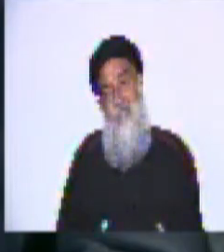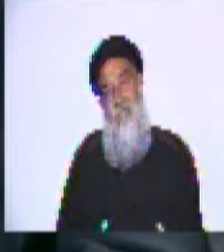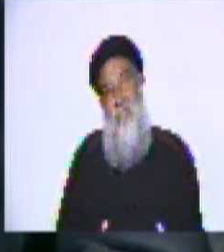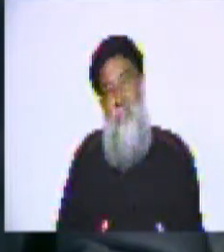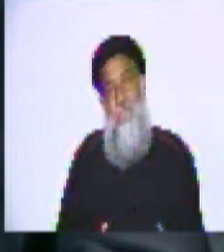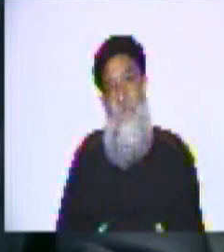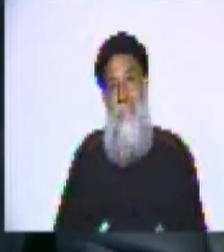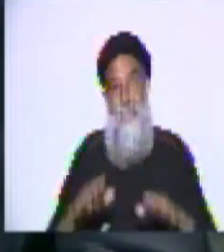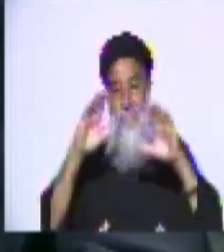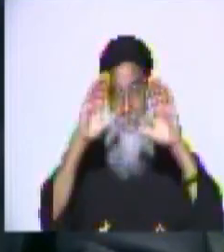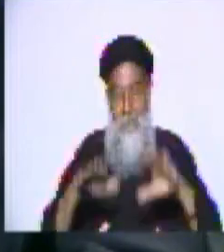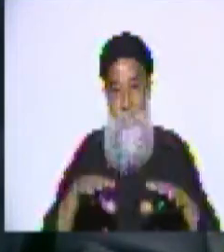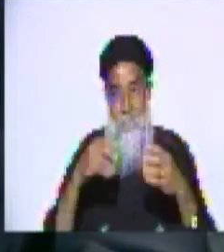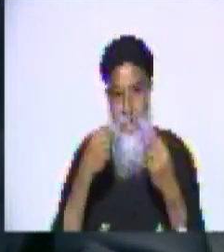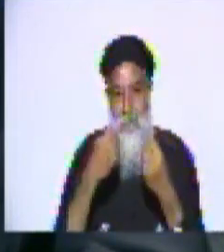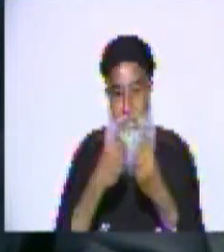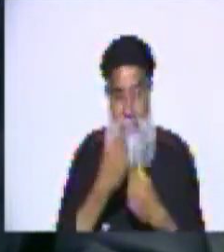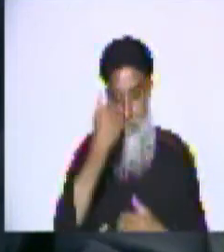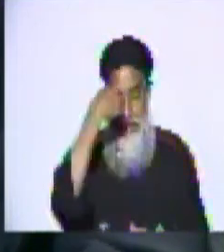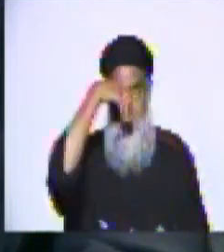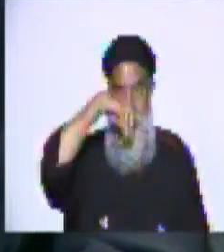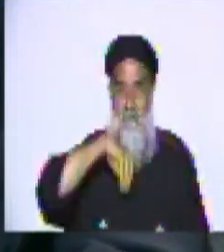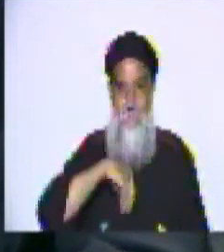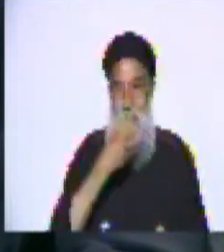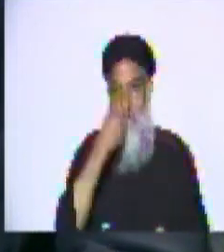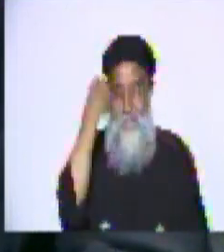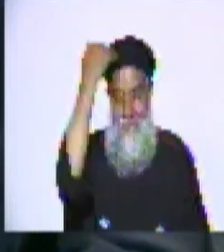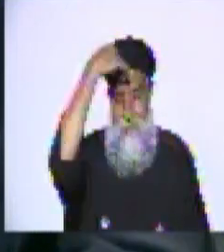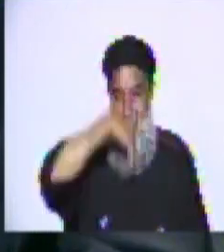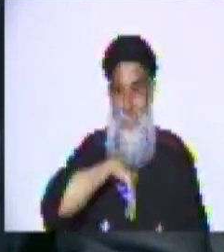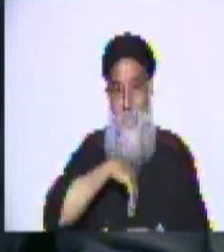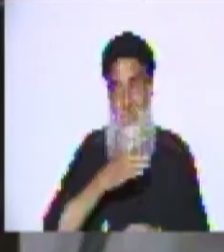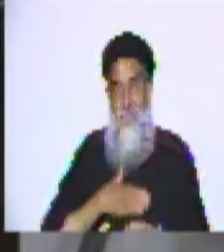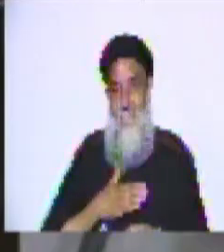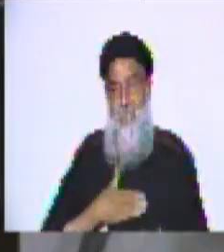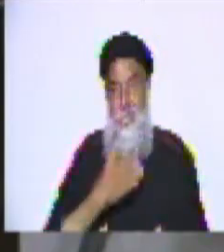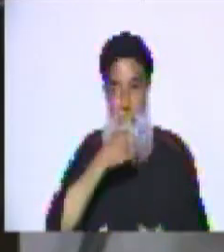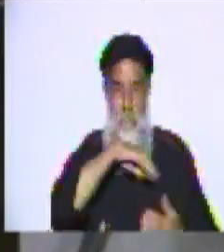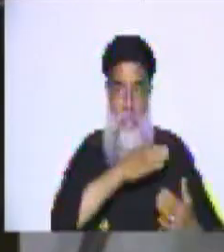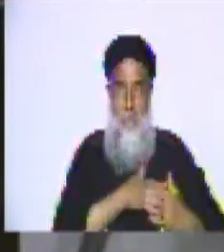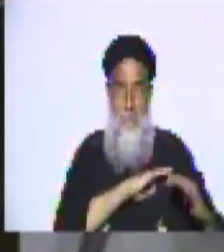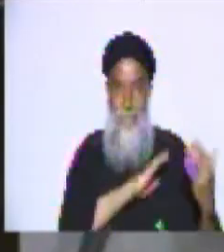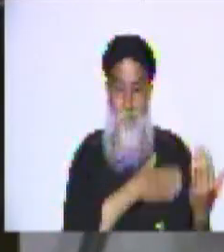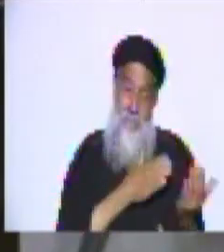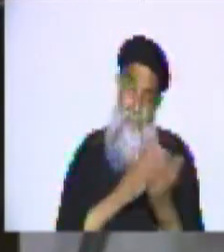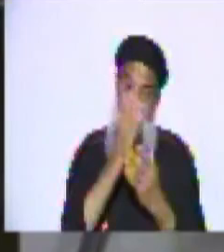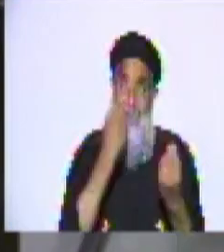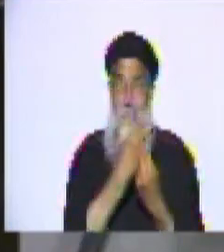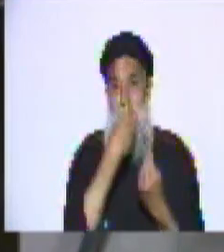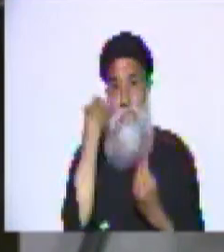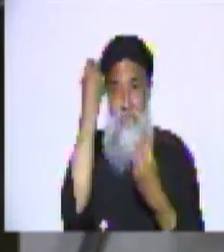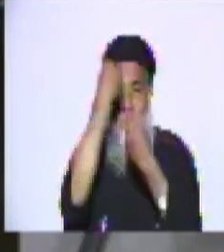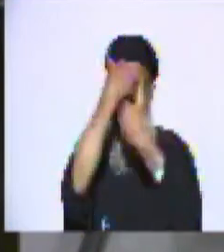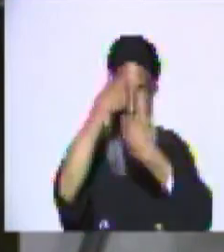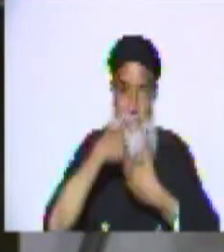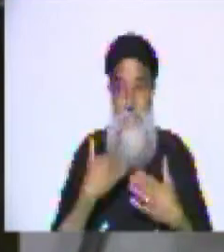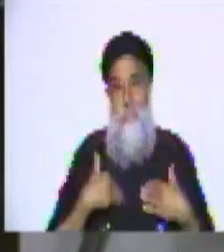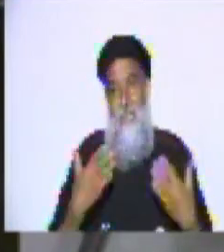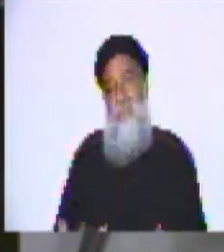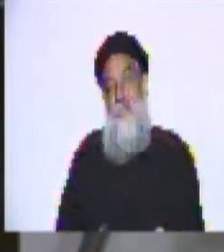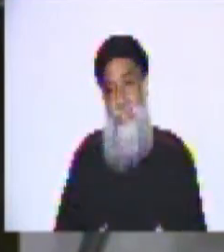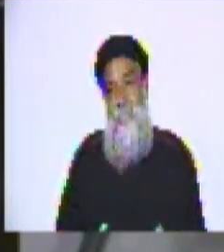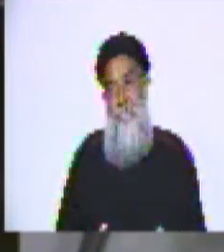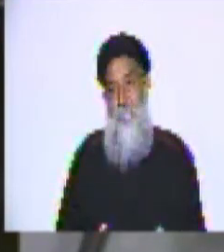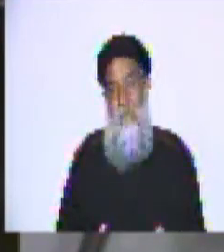يمكث معكم ويكون فيكم. ده مش يمكث معكم ويكون فيكم، مش شخص محدود